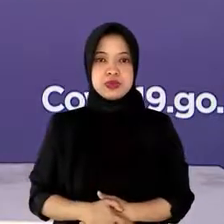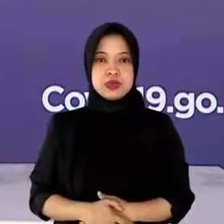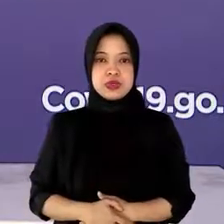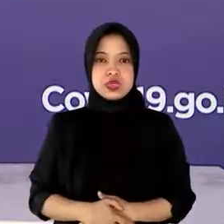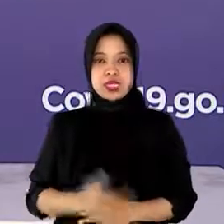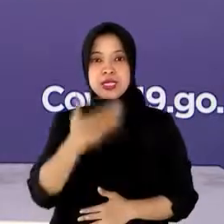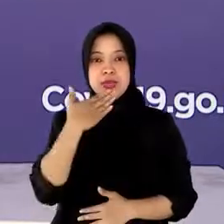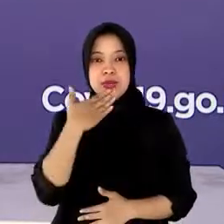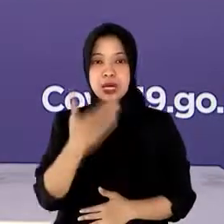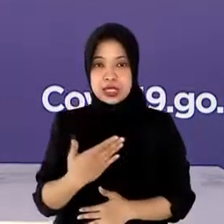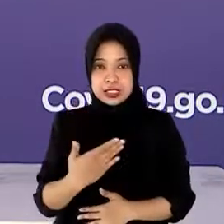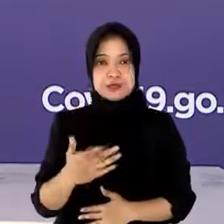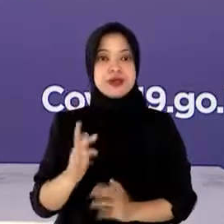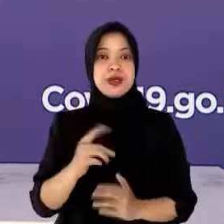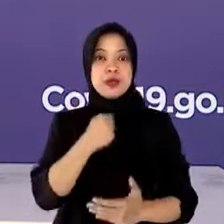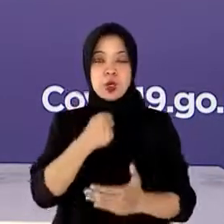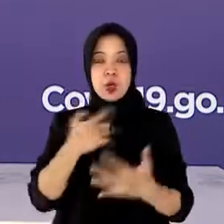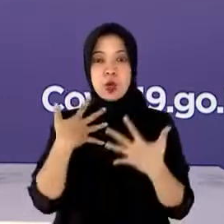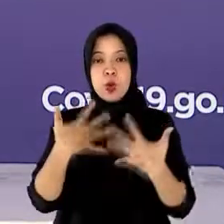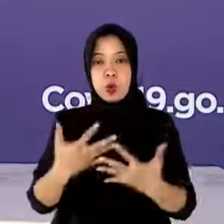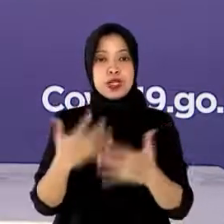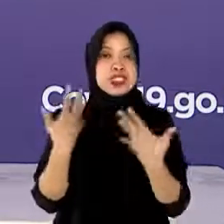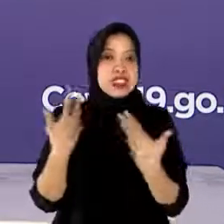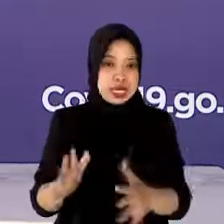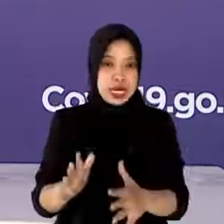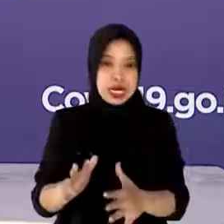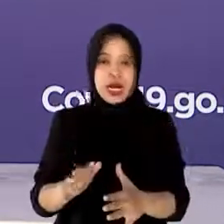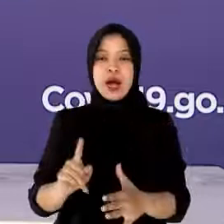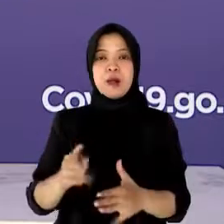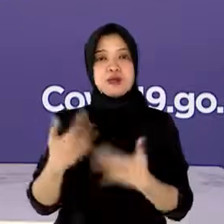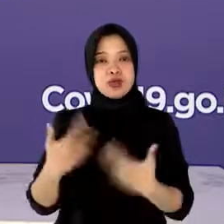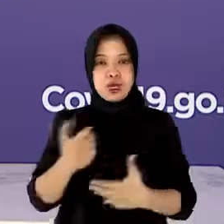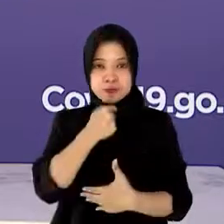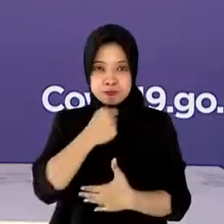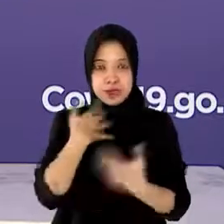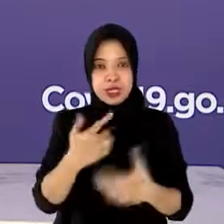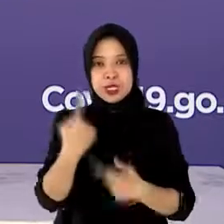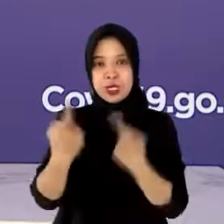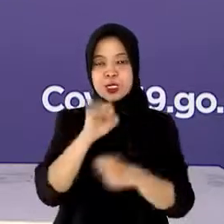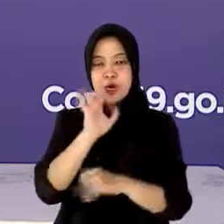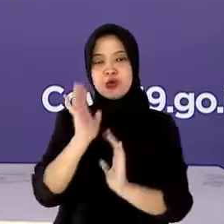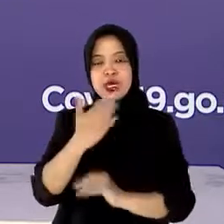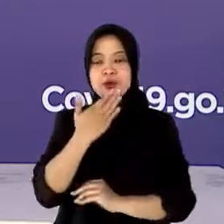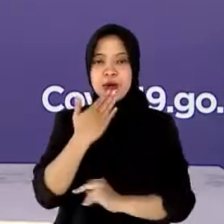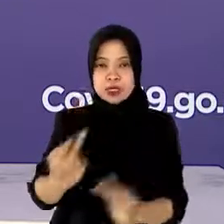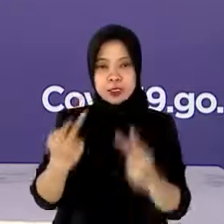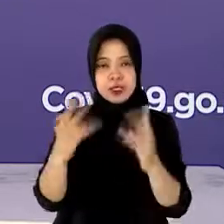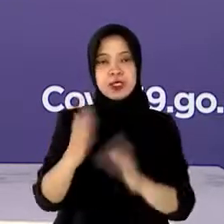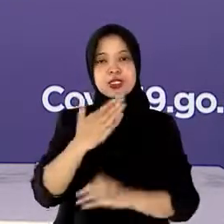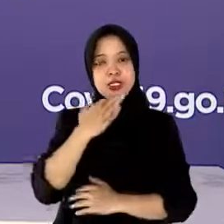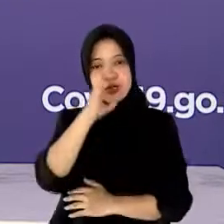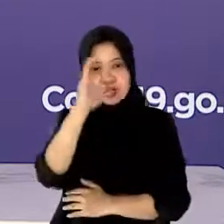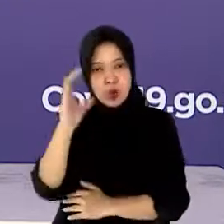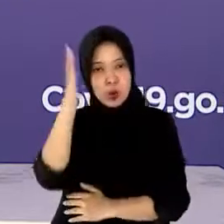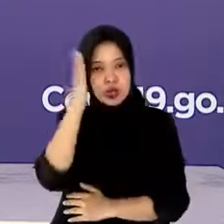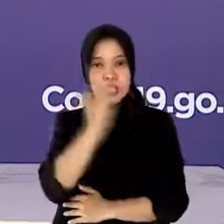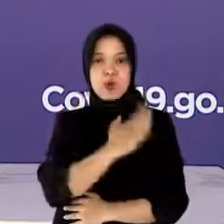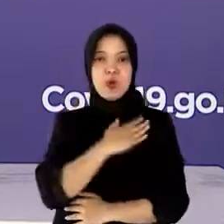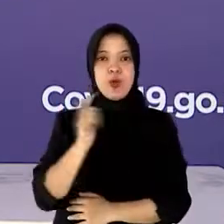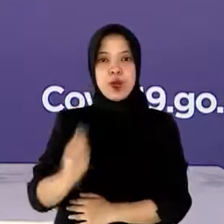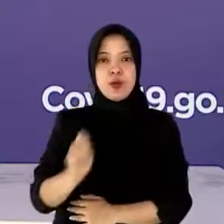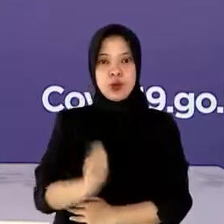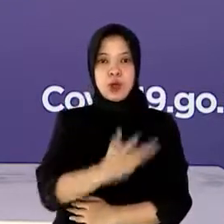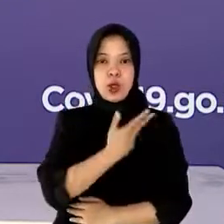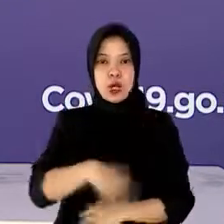terima kasih dengan demikian tanya-jawab sudah selesai dan pembersih pers juga sudah selesai Terima kasih atas perhatiannya selamat sore bu